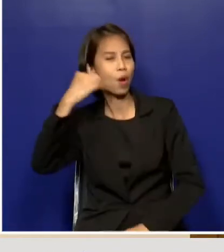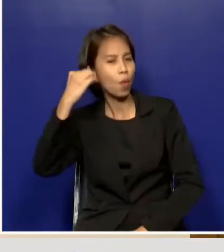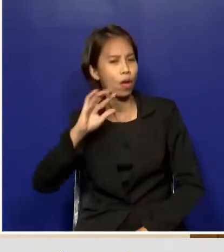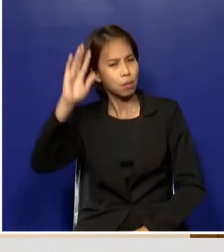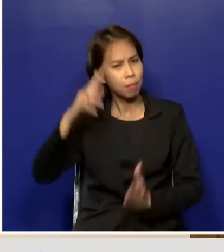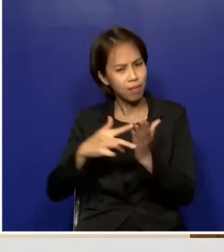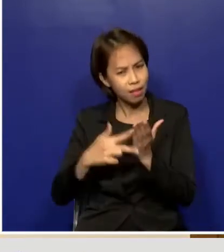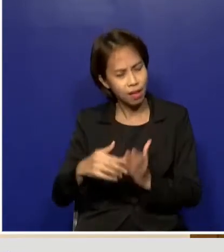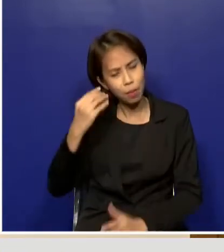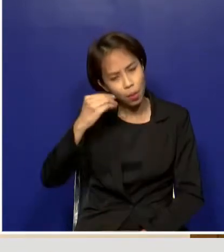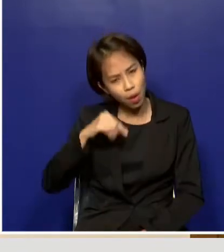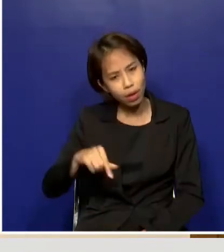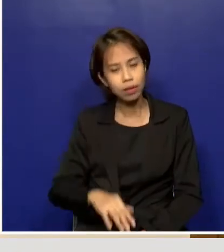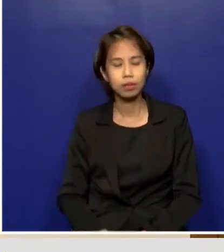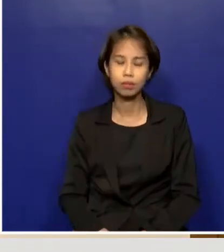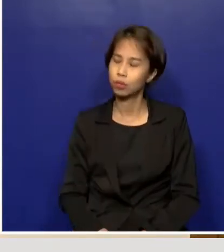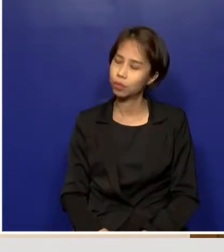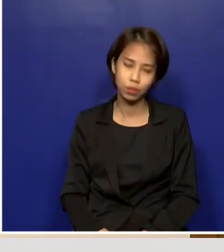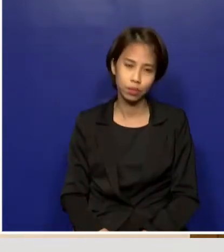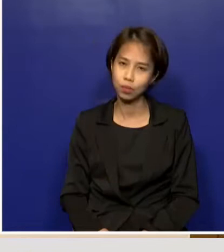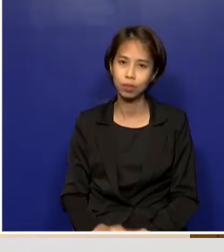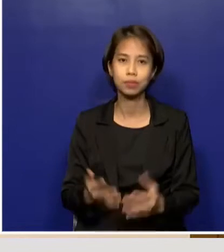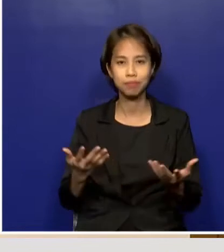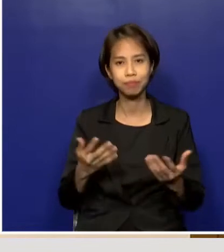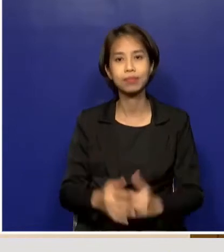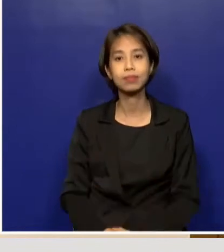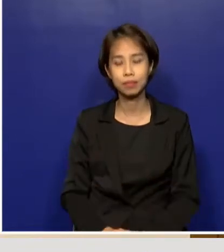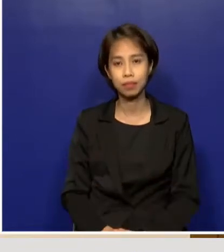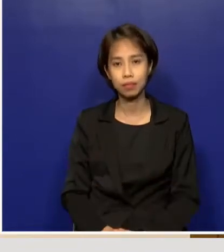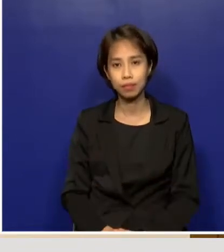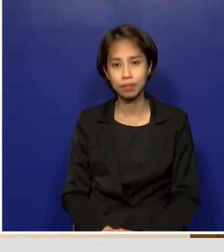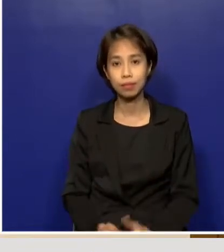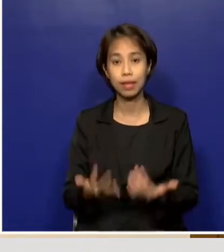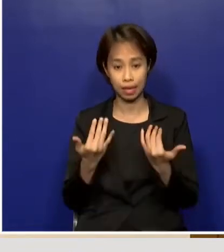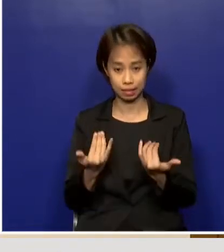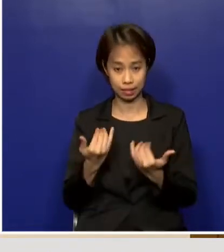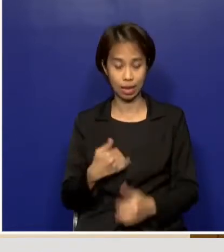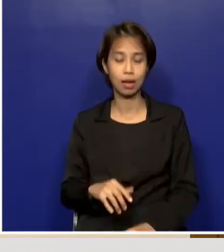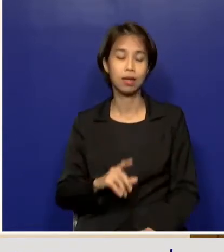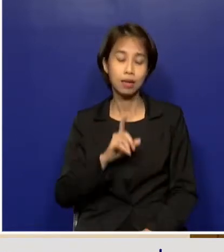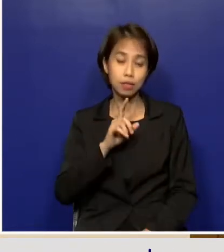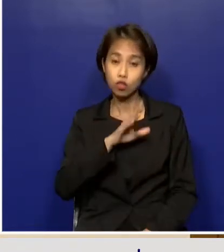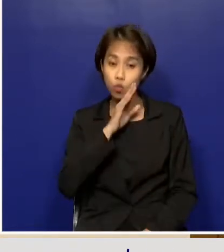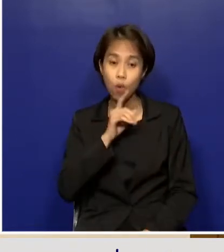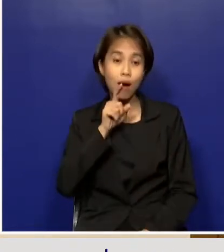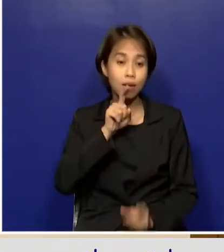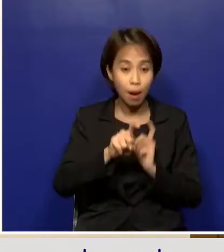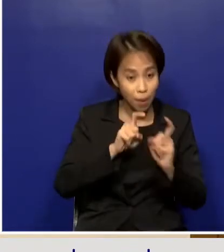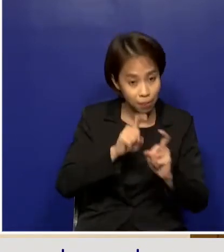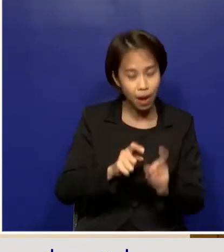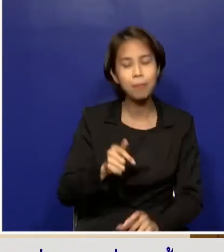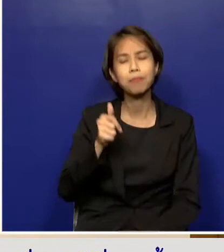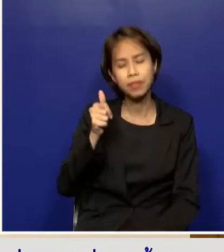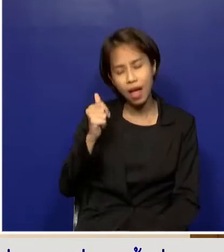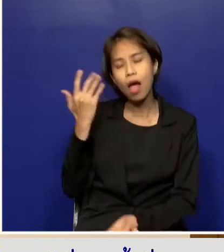จน มา เกิน ไป จน สาระ ไม่ได้การสอบการถามเลตเภภาย คจะถาม ถามอะไรกได้ครั แลจาก